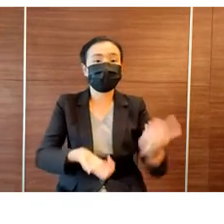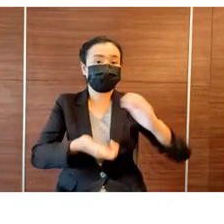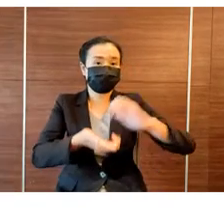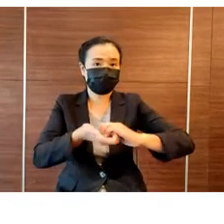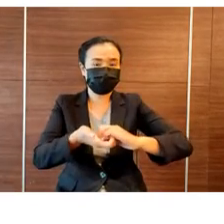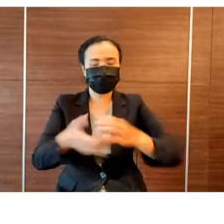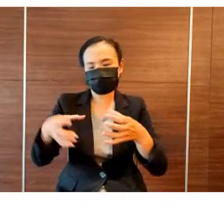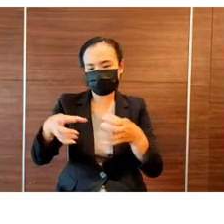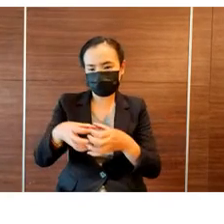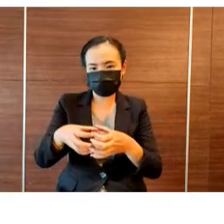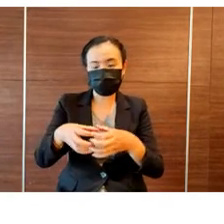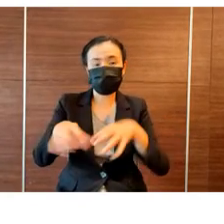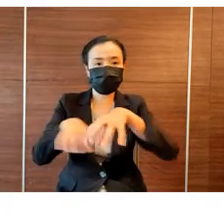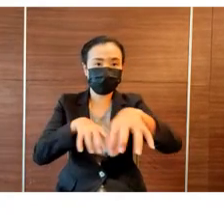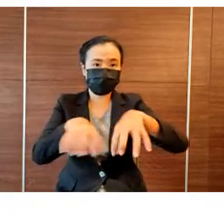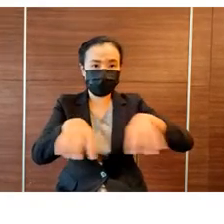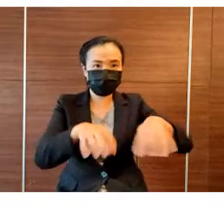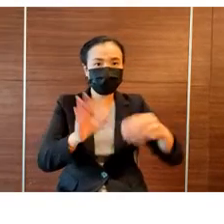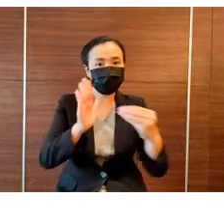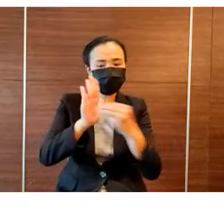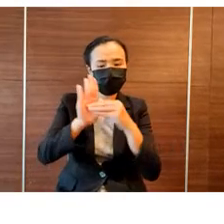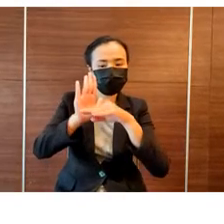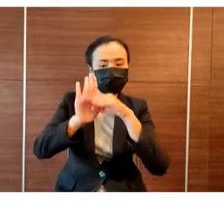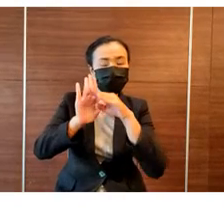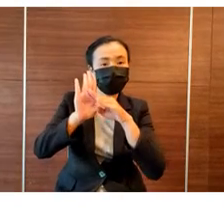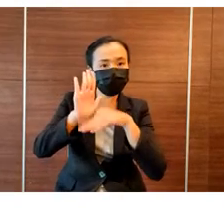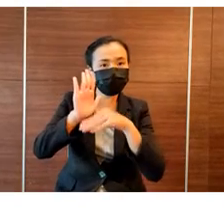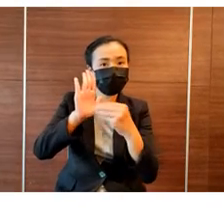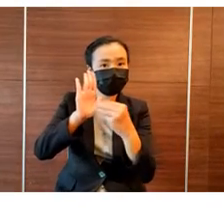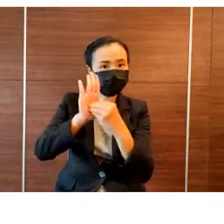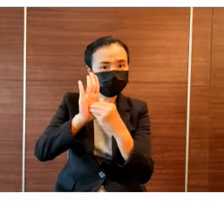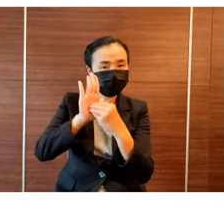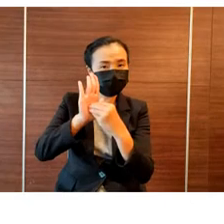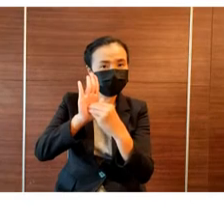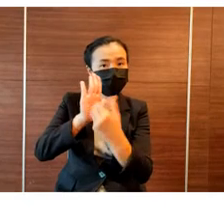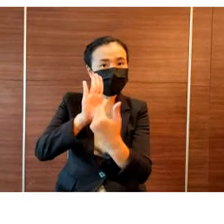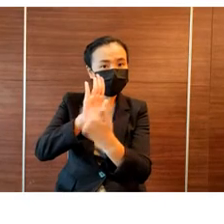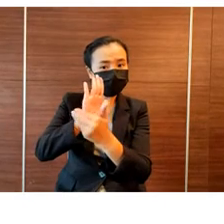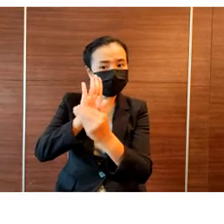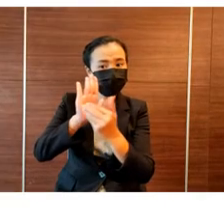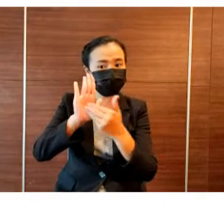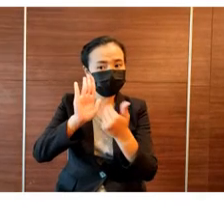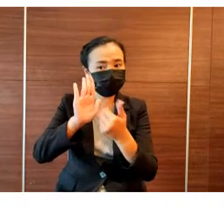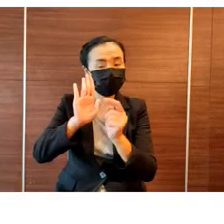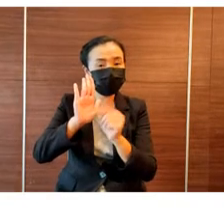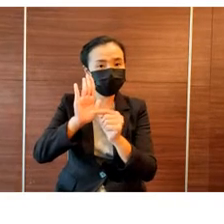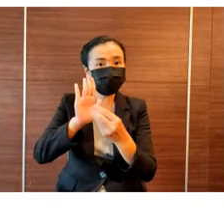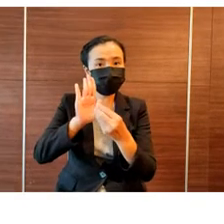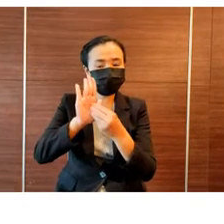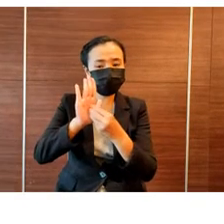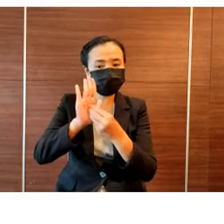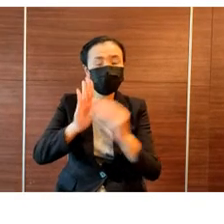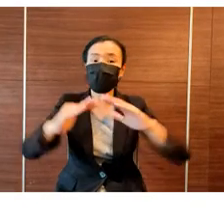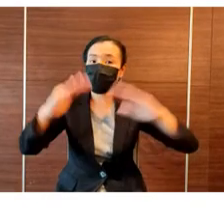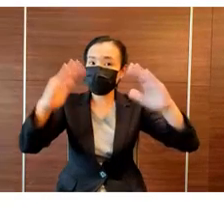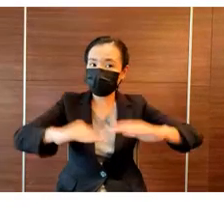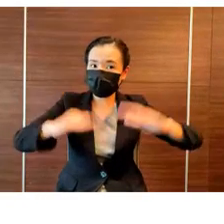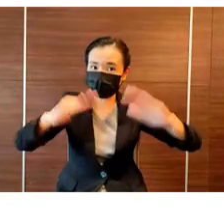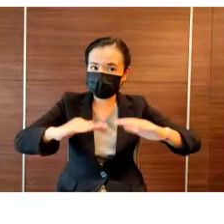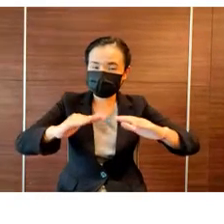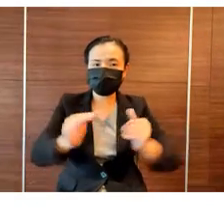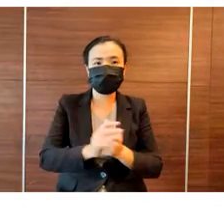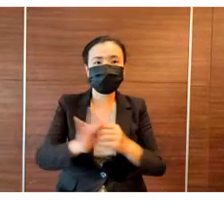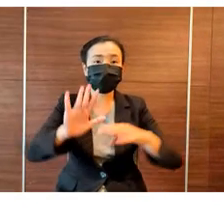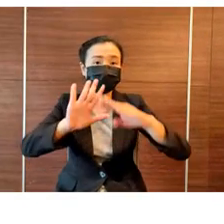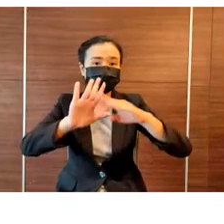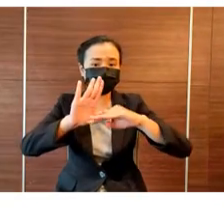ละกรุ๊ปแต่ละโซนเขาจะแบ่งเป็นกรุงเทพเหนือกรุงเทพใต้กรุงเทพกลางกรุงเทพตะวันออกกรุงเทพฝั่งทนเหนือฝั่งทนใต้